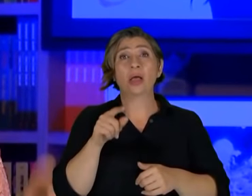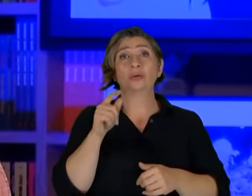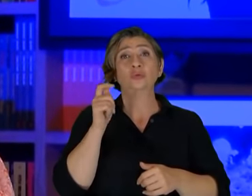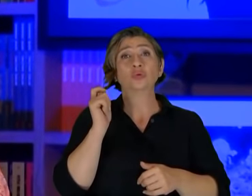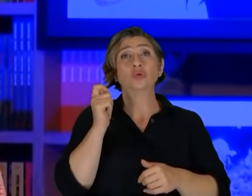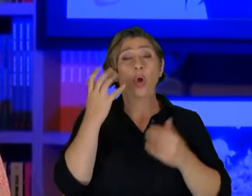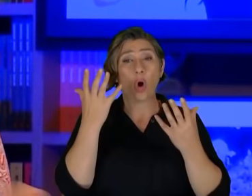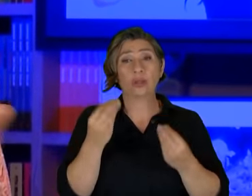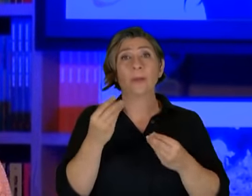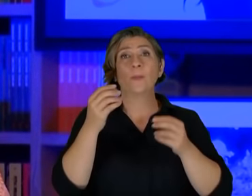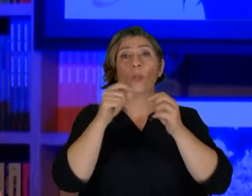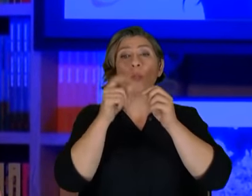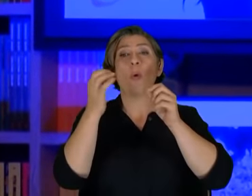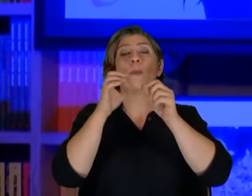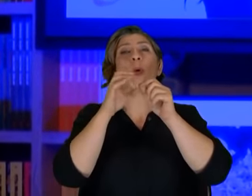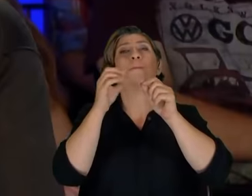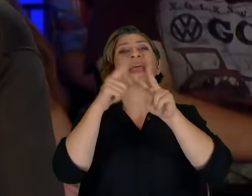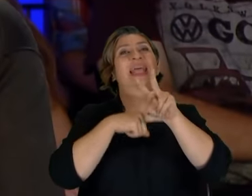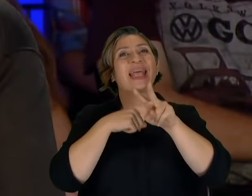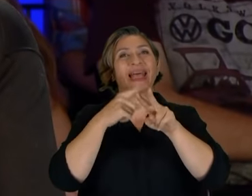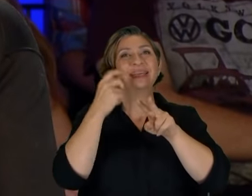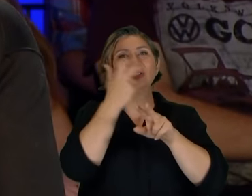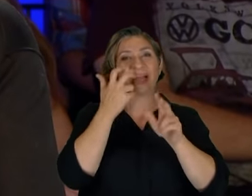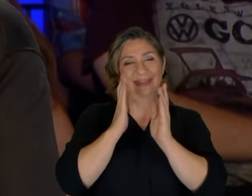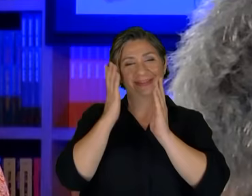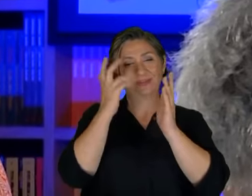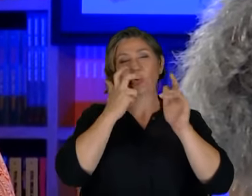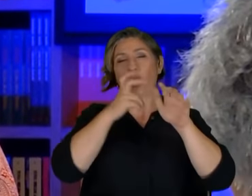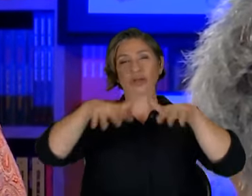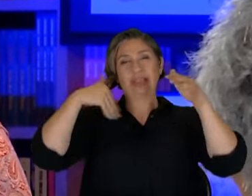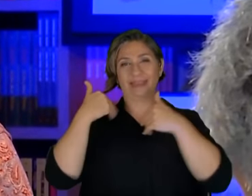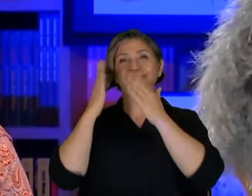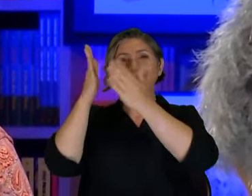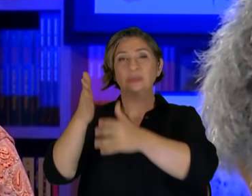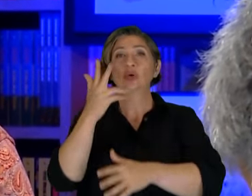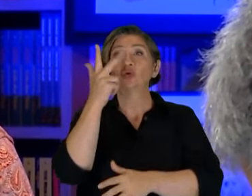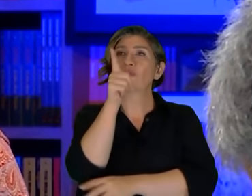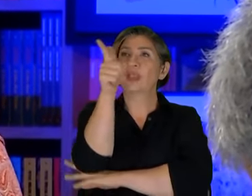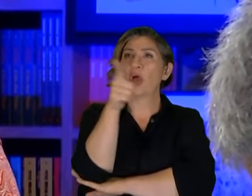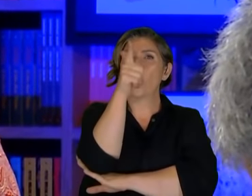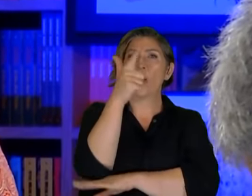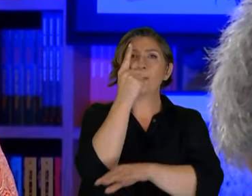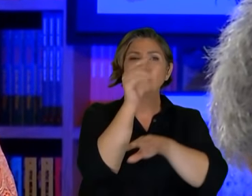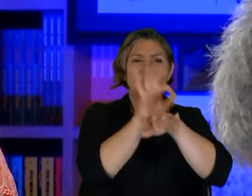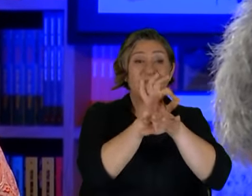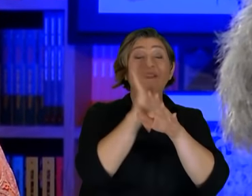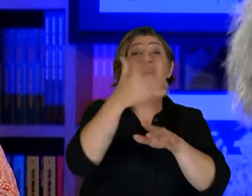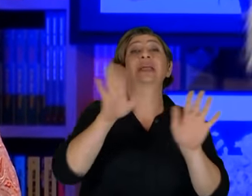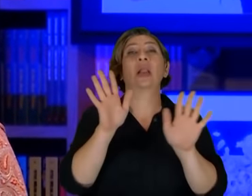gelebileceğim bir Bobby McFerrin konserine gittim geçen gün. Üç tane video çektim, 1,5 dakikayı